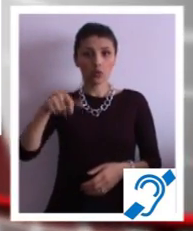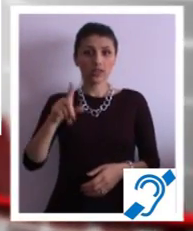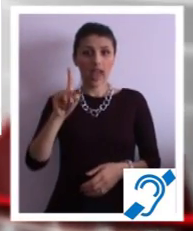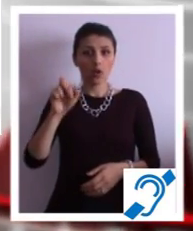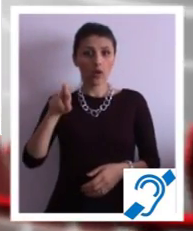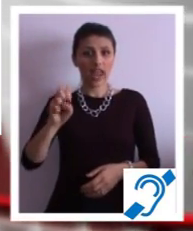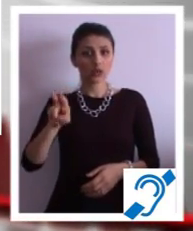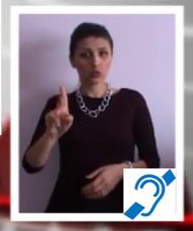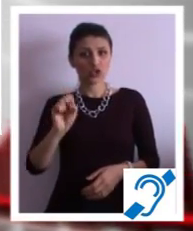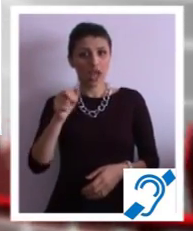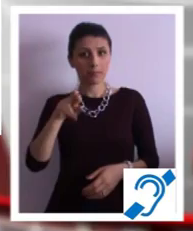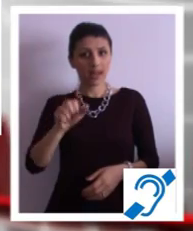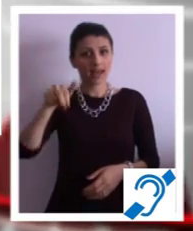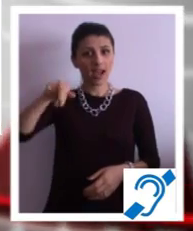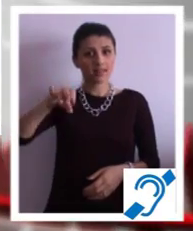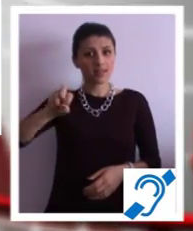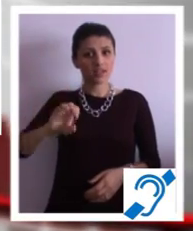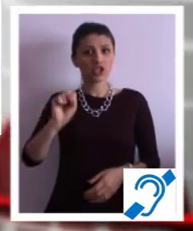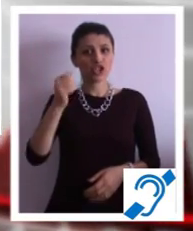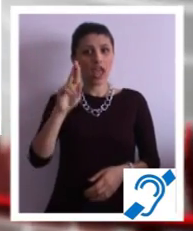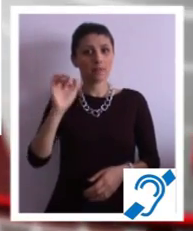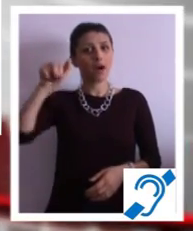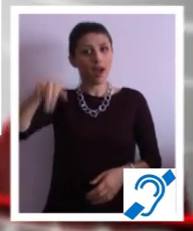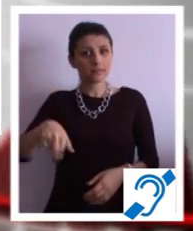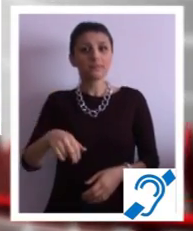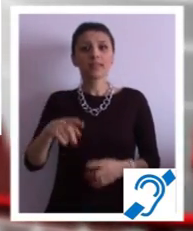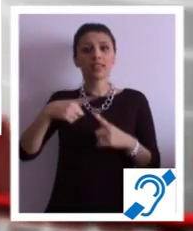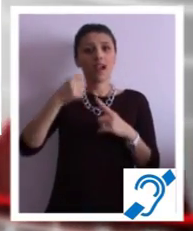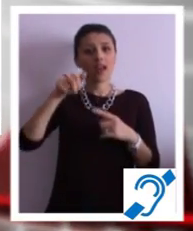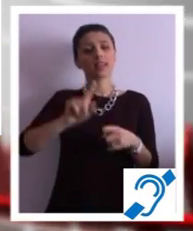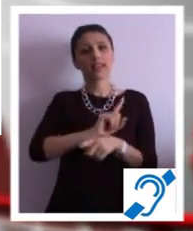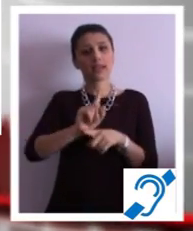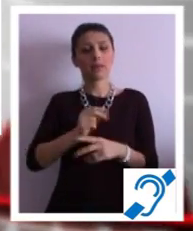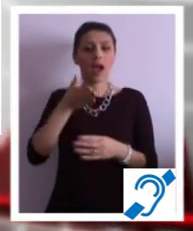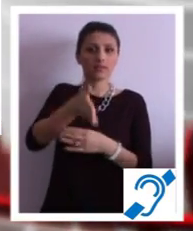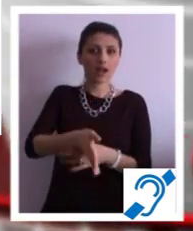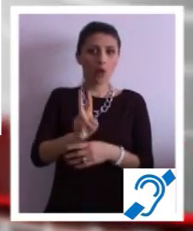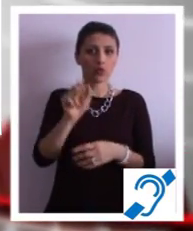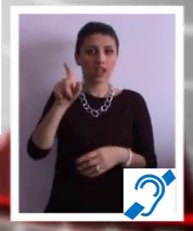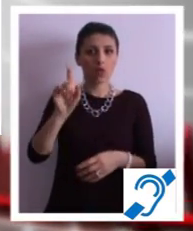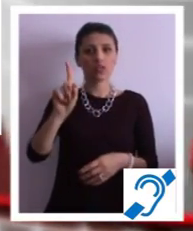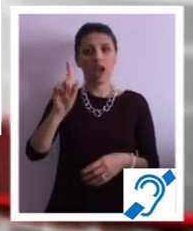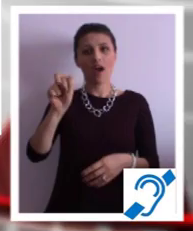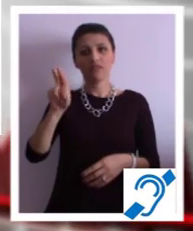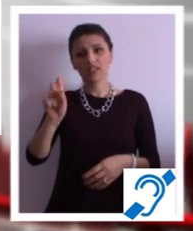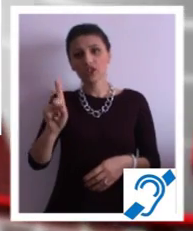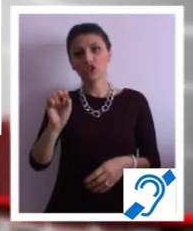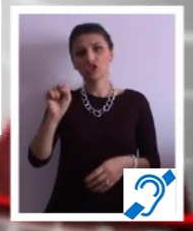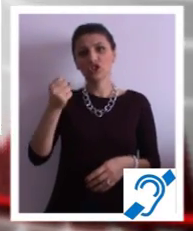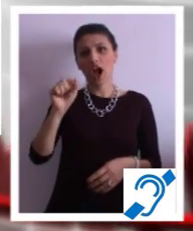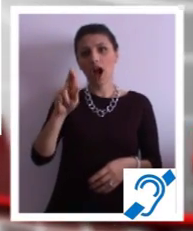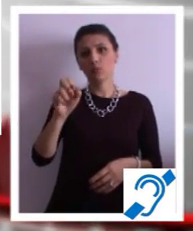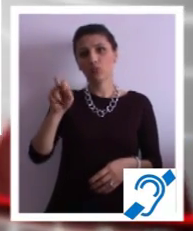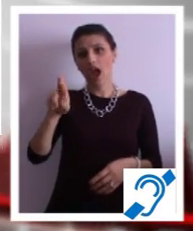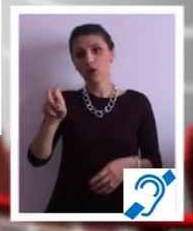Deaconescu, Șerbănică Grecu, Năstăsie, Șerban, Precup Cruceru, Tănasă. Pe parcurs au mai intrat Udeanu, David, Cioablă, Albu, Șandru,